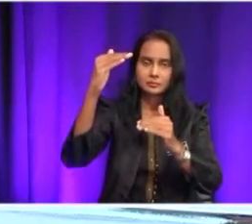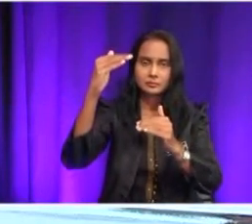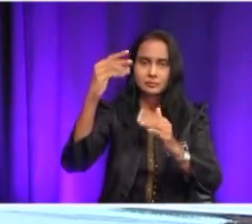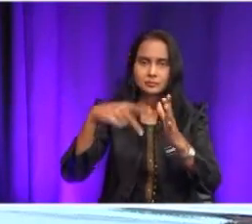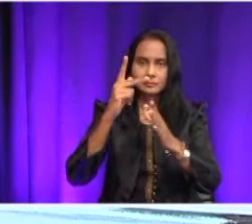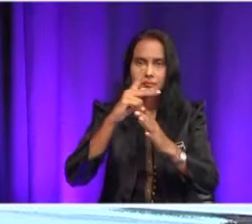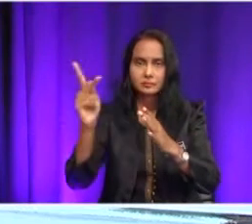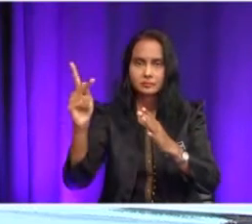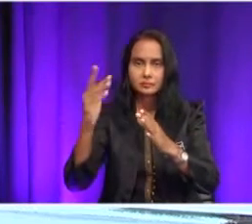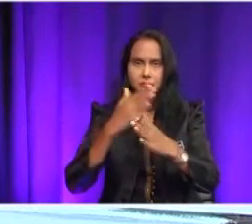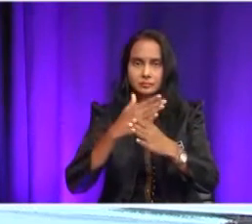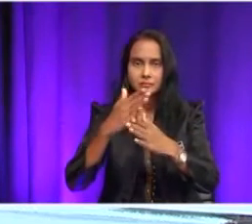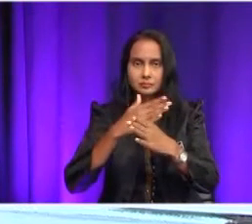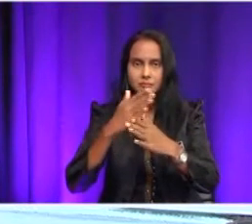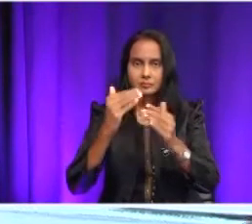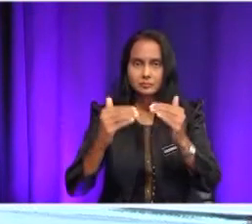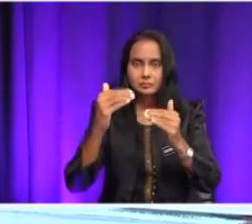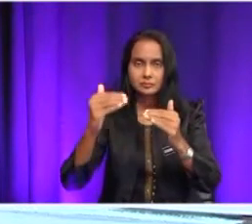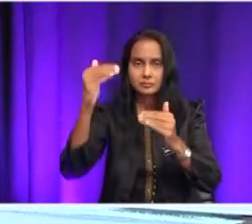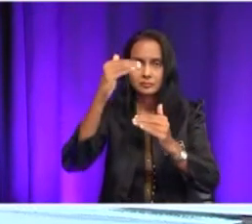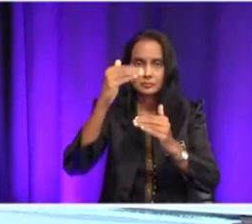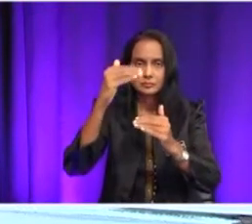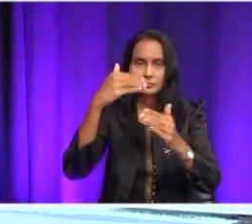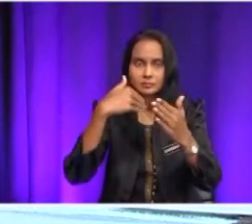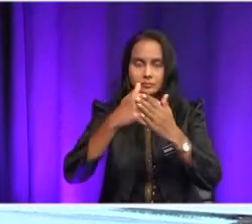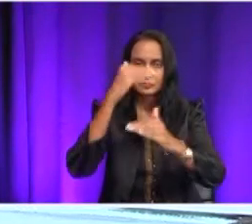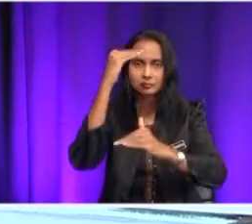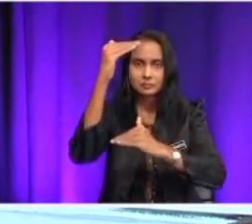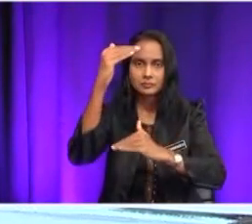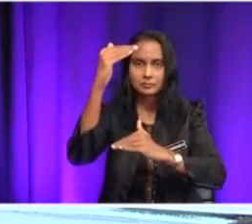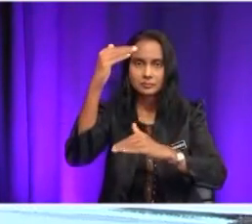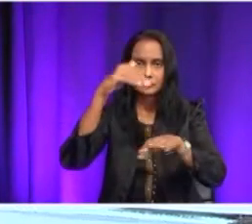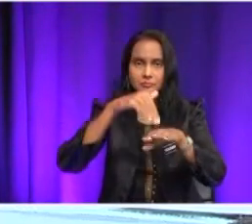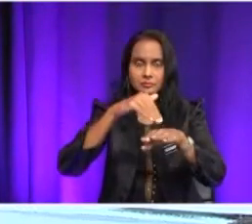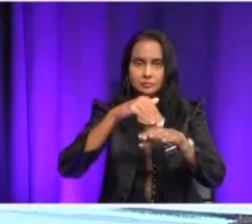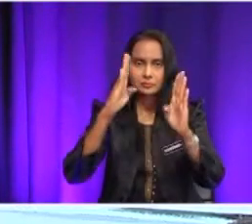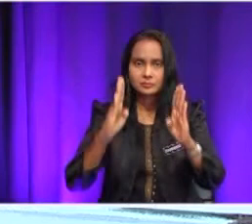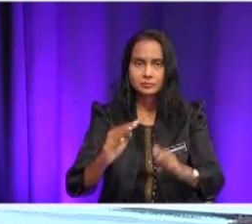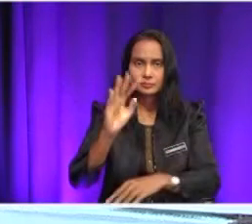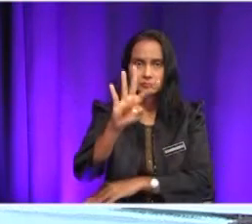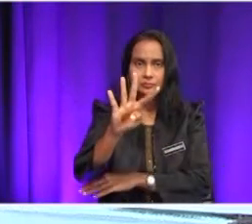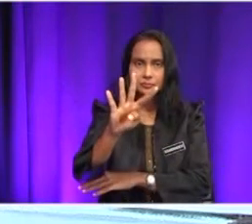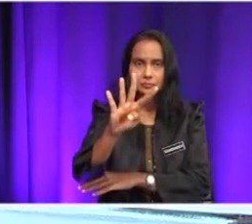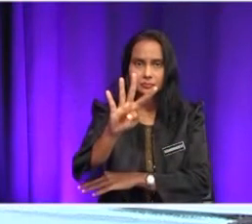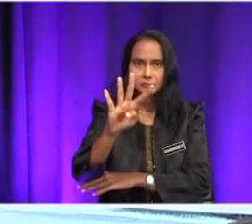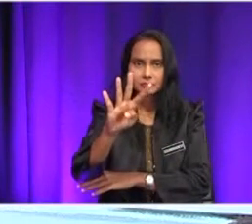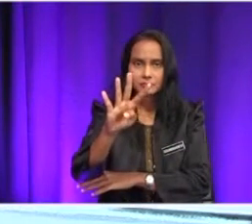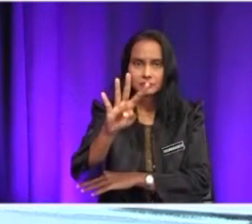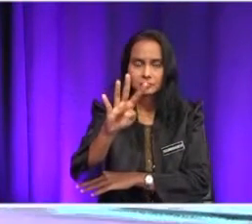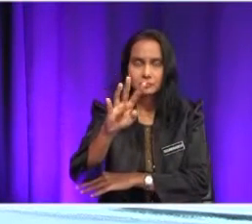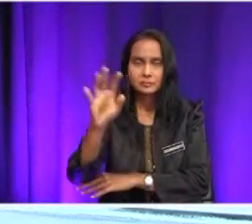keluaran purate meningkat sehingga mencapai maksimum pada buruh keempat yang yaitu 9